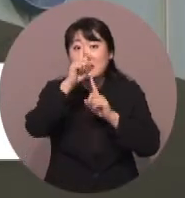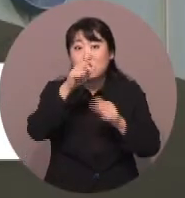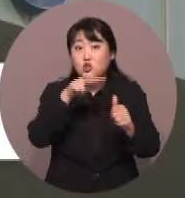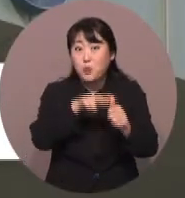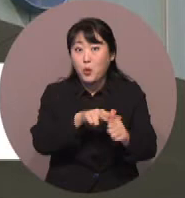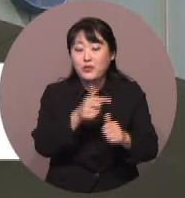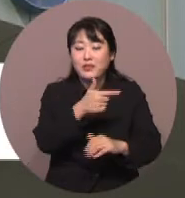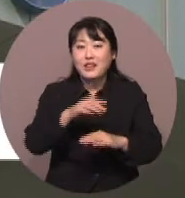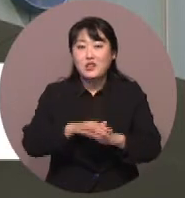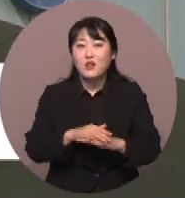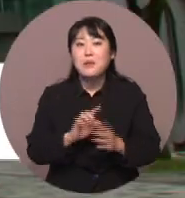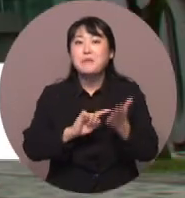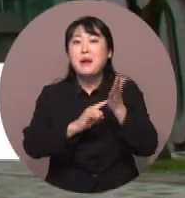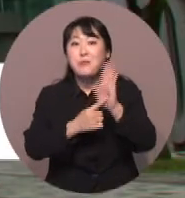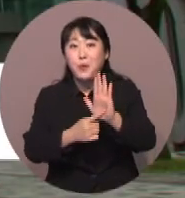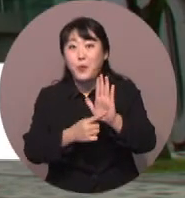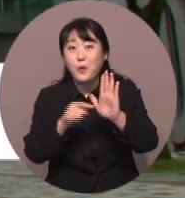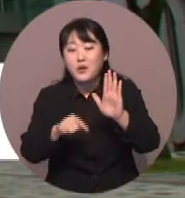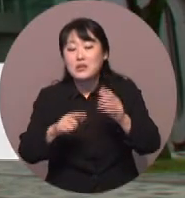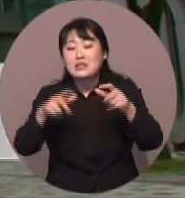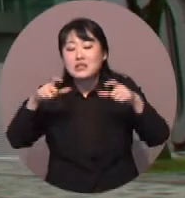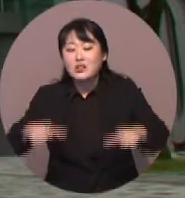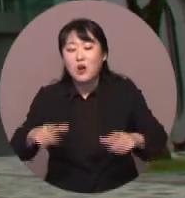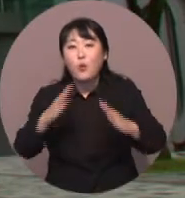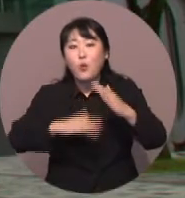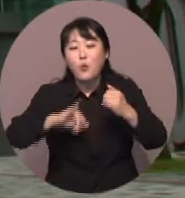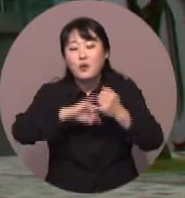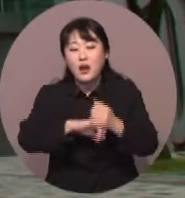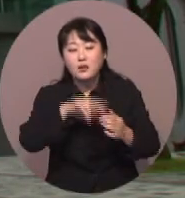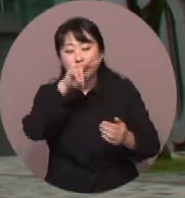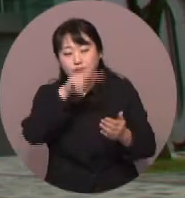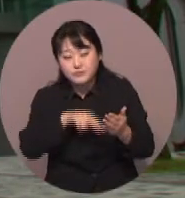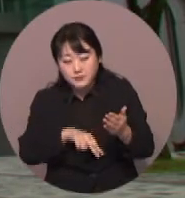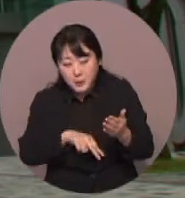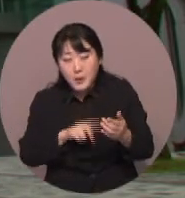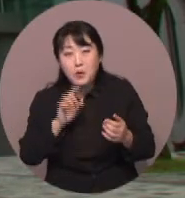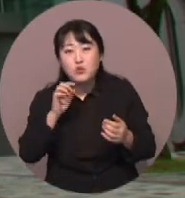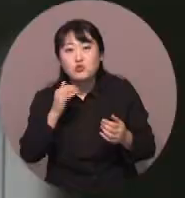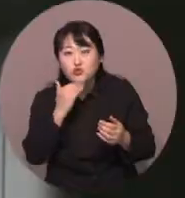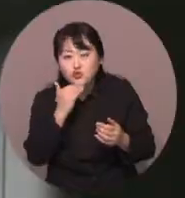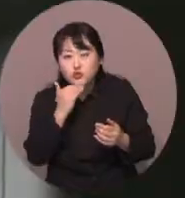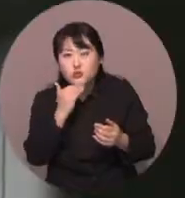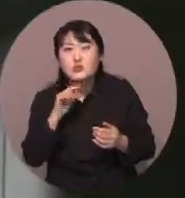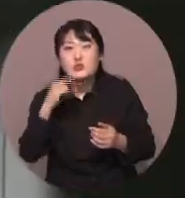국보가 대전에서 발표하는 지역 공약을 살펴본 뒤 논의를 재개할 계획입니다